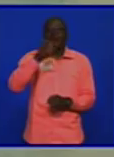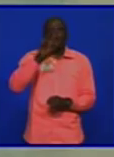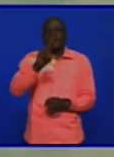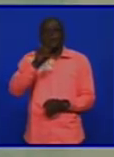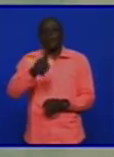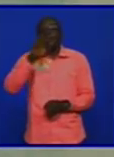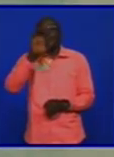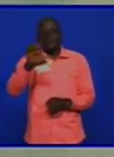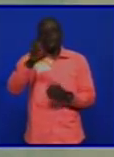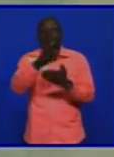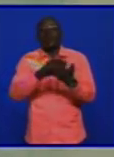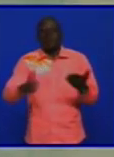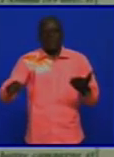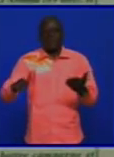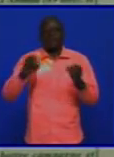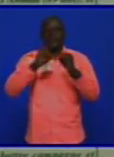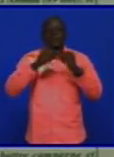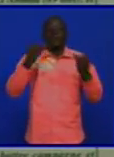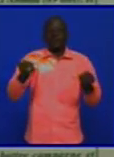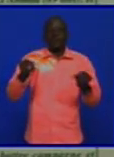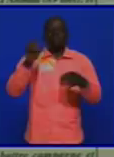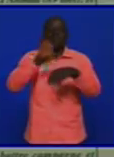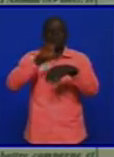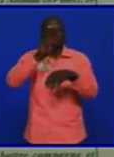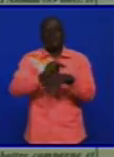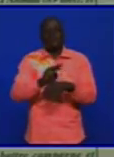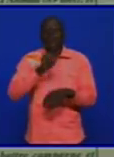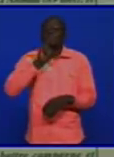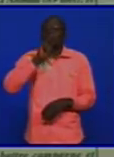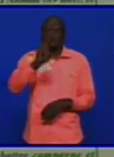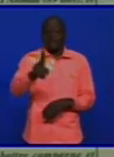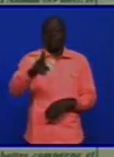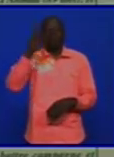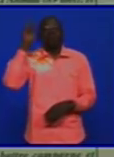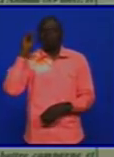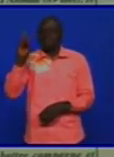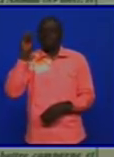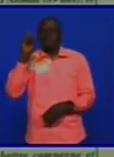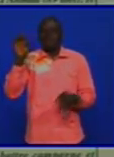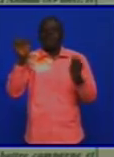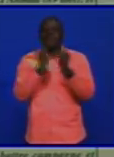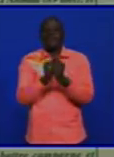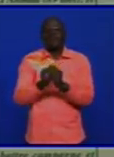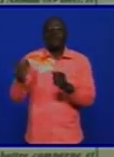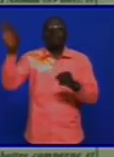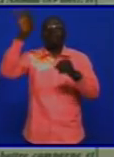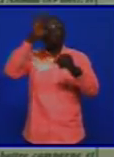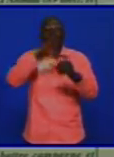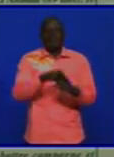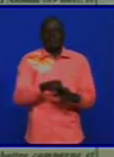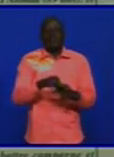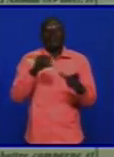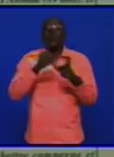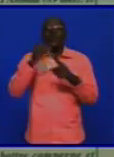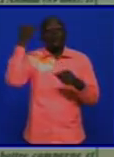parti. Et le pays de dire que le Cameroun est une véritable curiosité démocratique. avec une campagne électorale où il n'y a que Paul